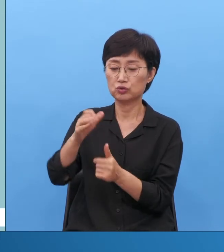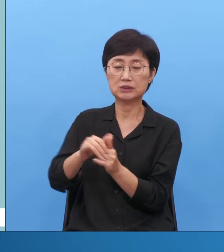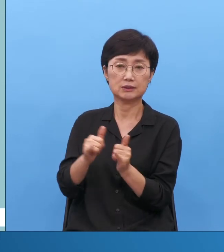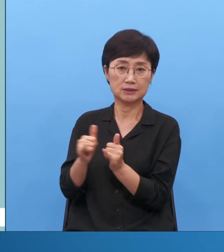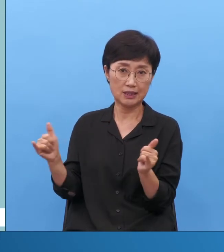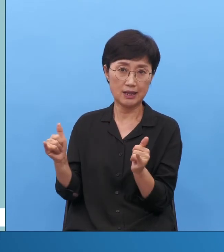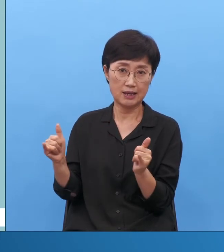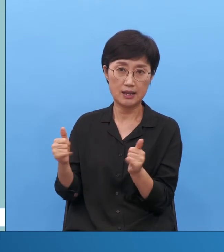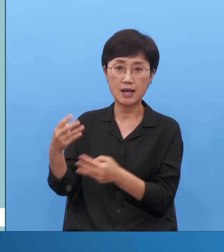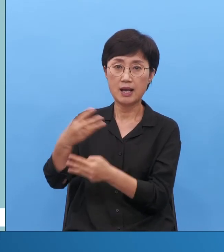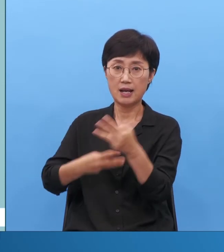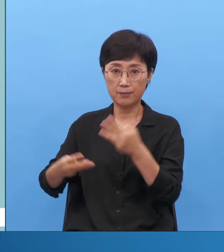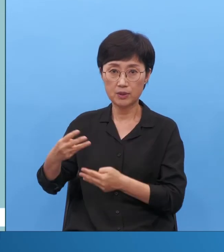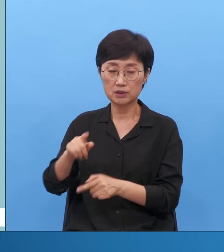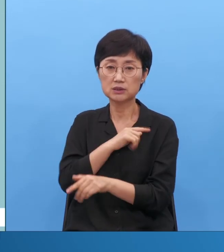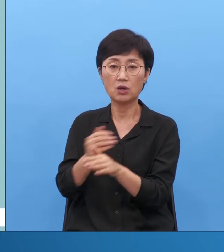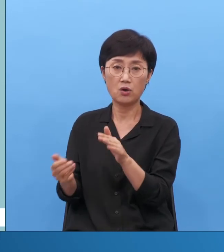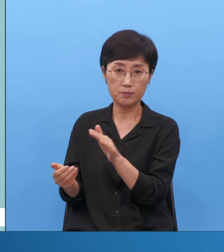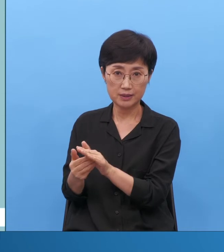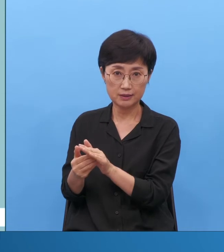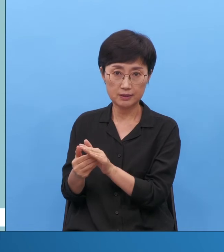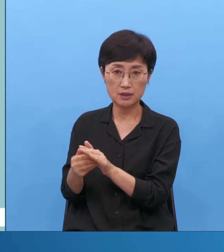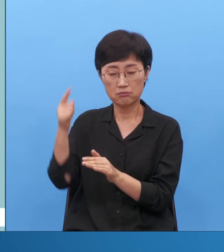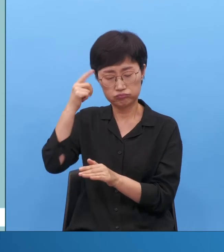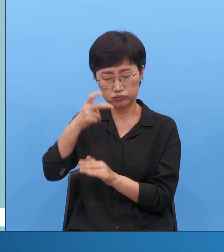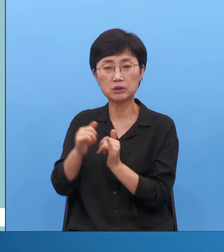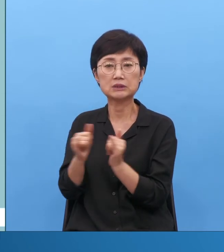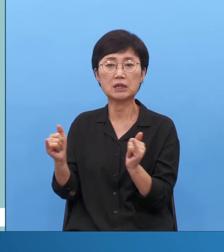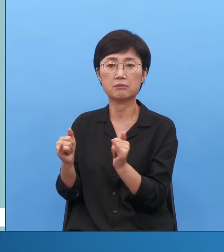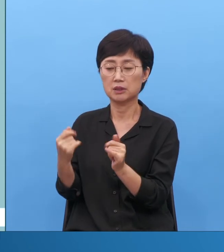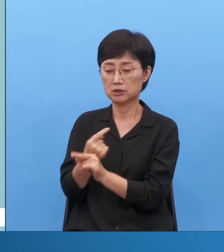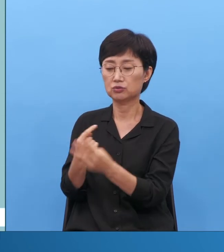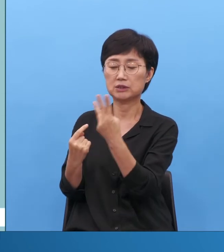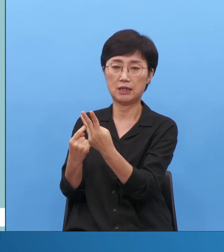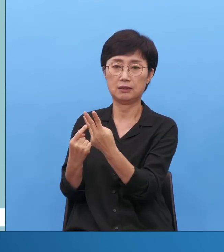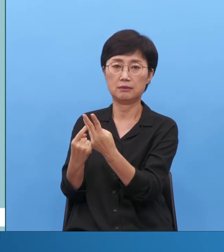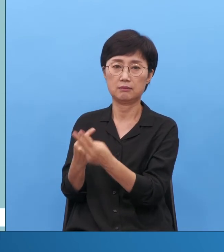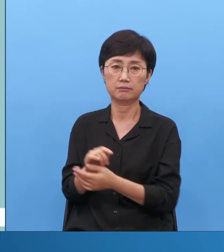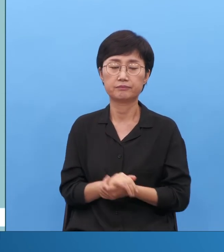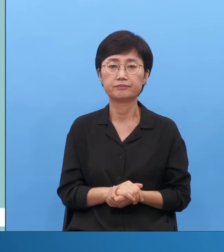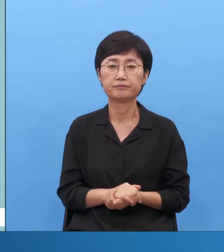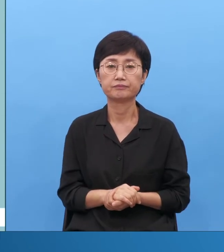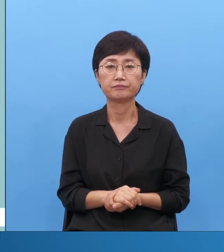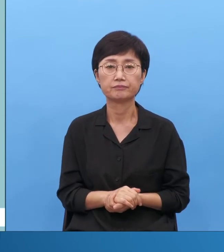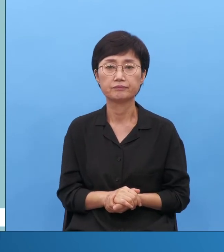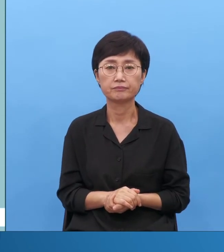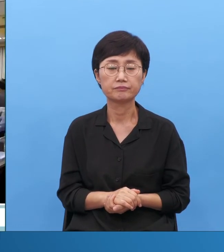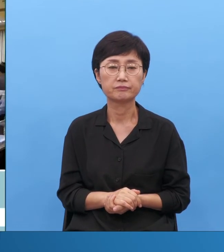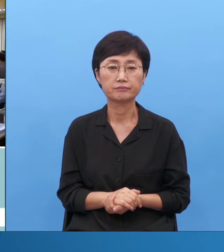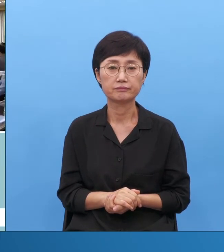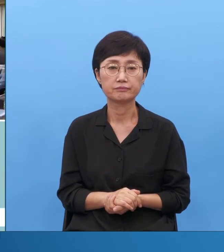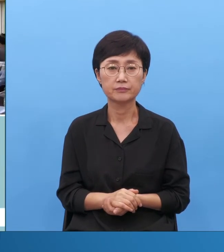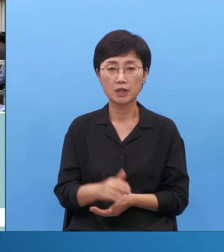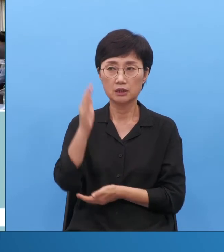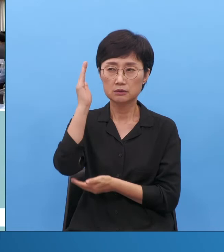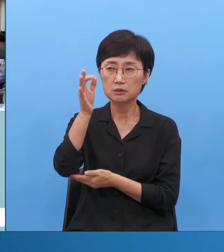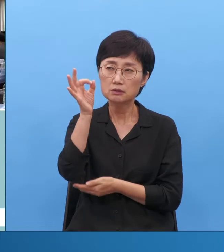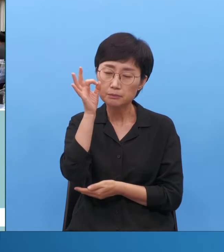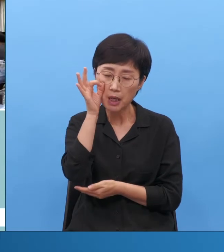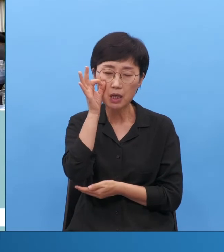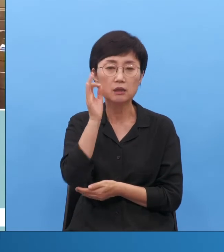치유, 렘넌트 서밋 치유, 엘리트 서밋 치유 등 3강의를 각각 전했습니다. 강의를 통해